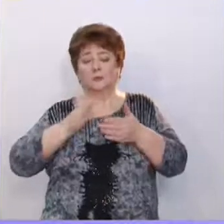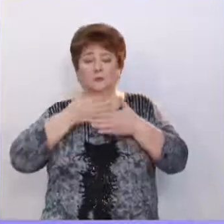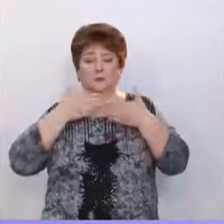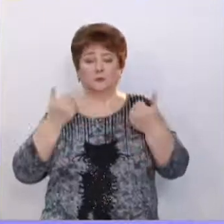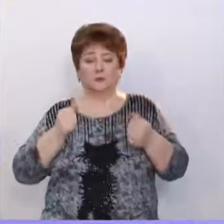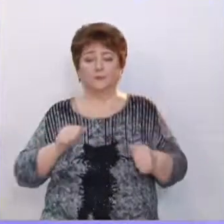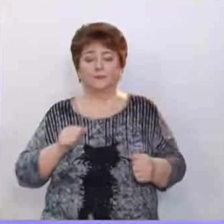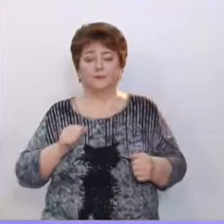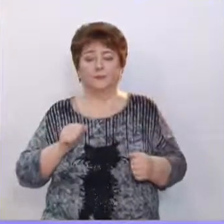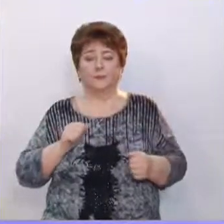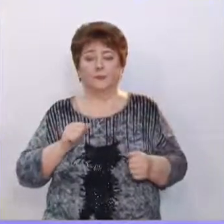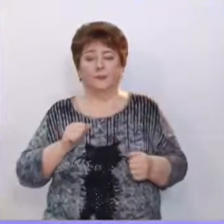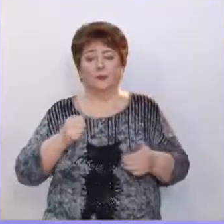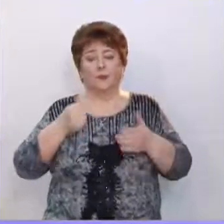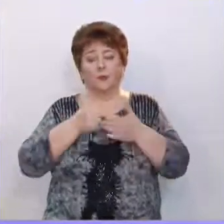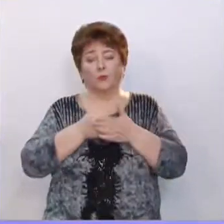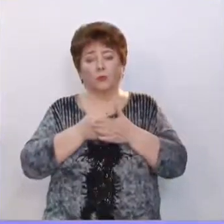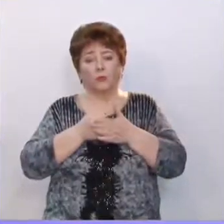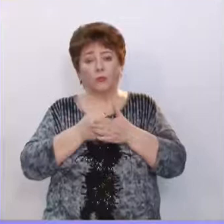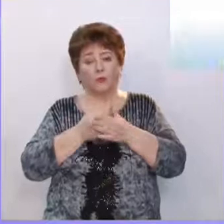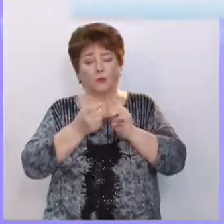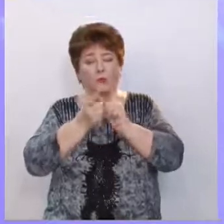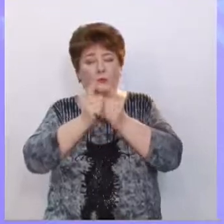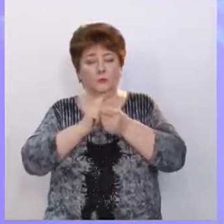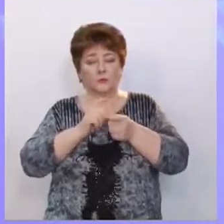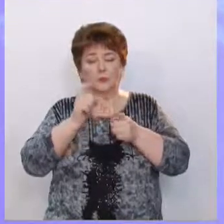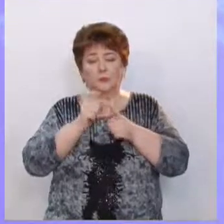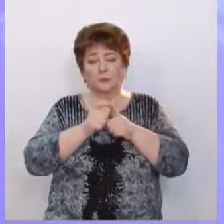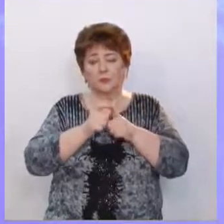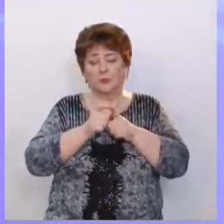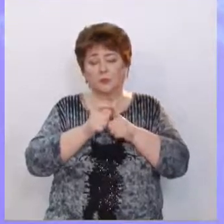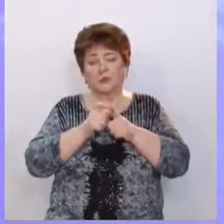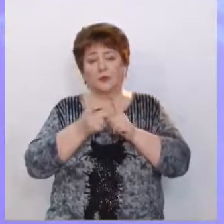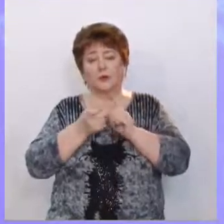пишется. До реформы словообразования